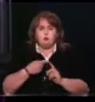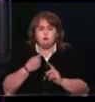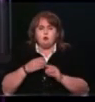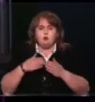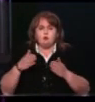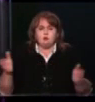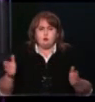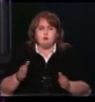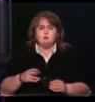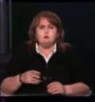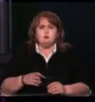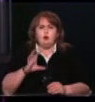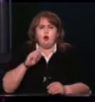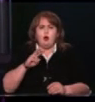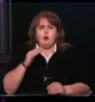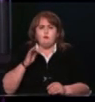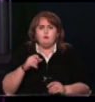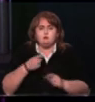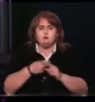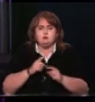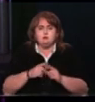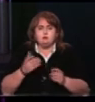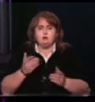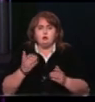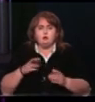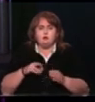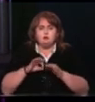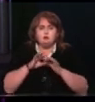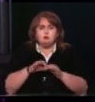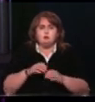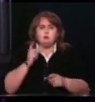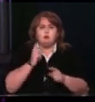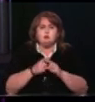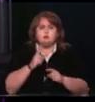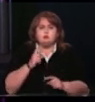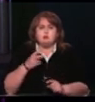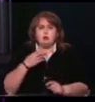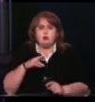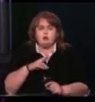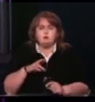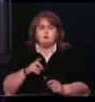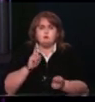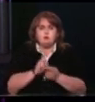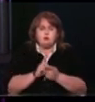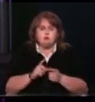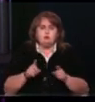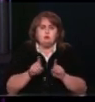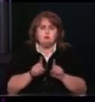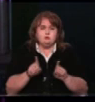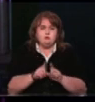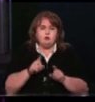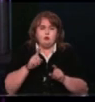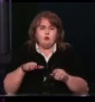отталкиваются. Так вот, видимо, альфа-частица, которая несет в себе положительный заряд, встретила себе подобную, поэтому она отклонилась,